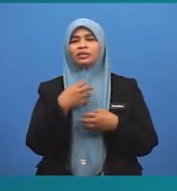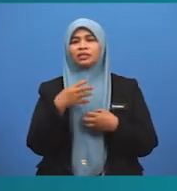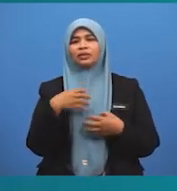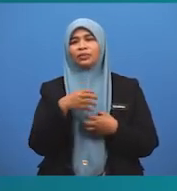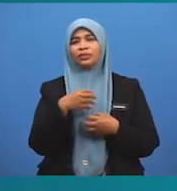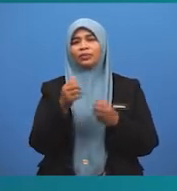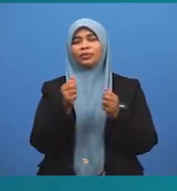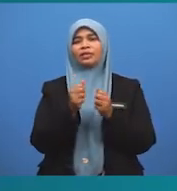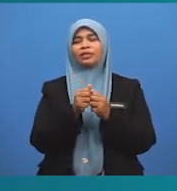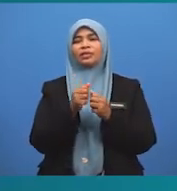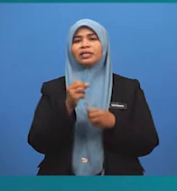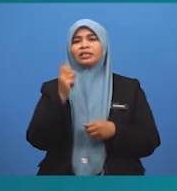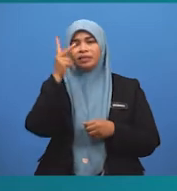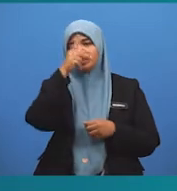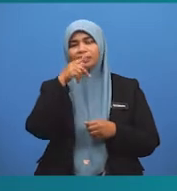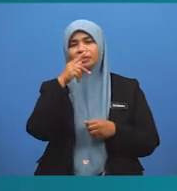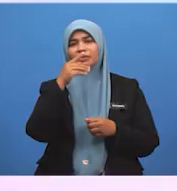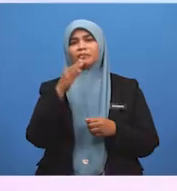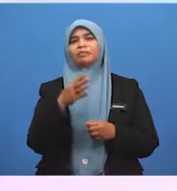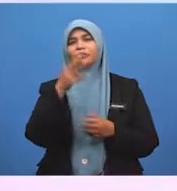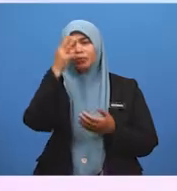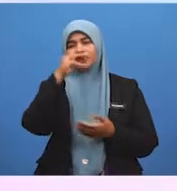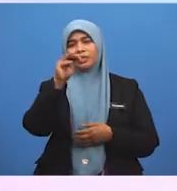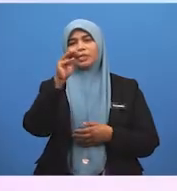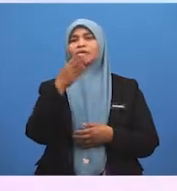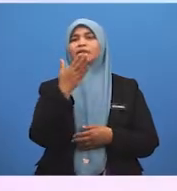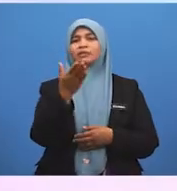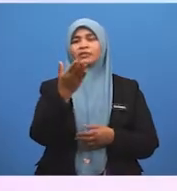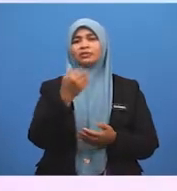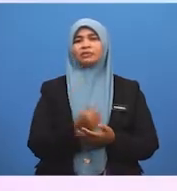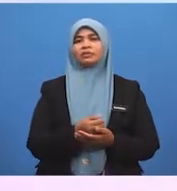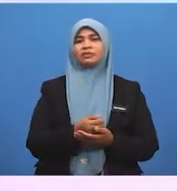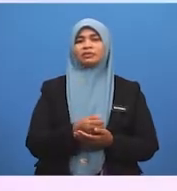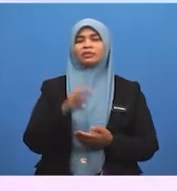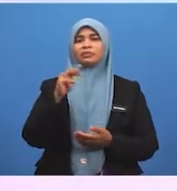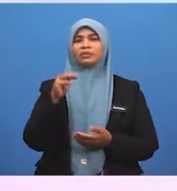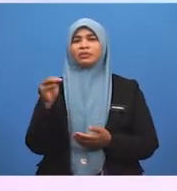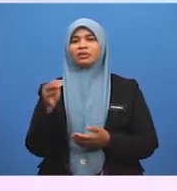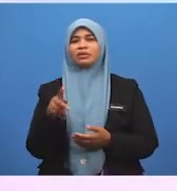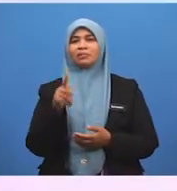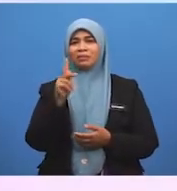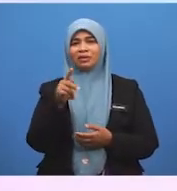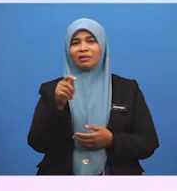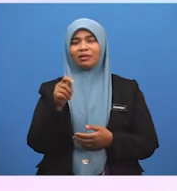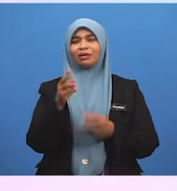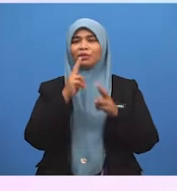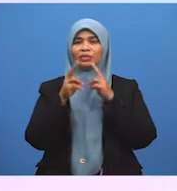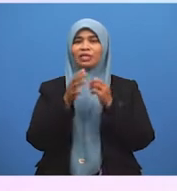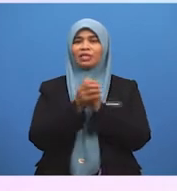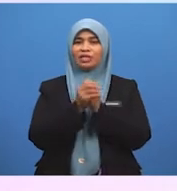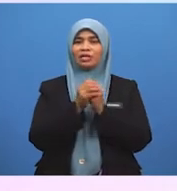dengan pekerti mulia kamu. Murid-murid, pernahkah mengucapkan tahniah